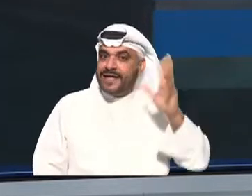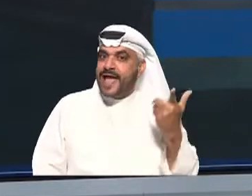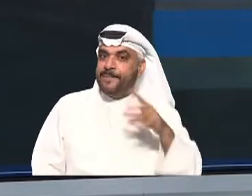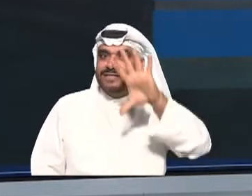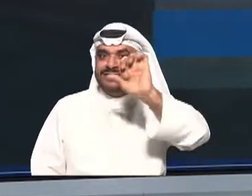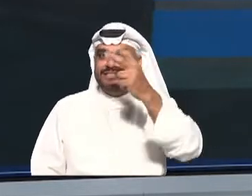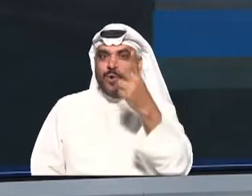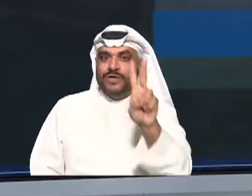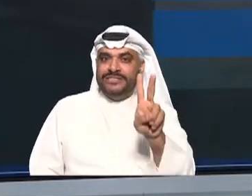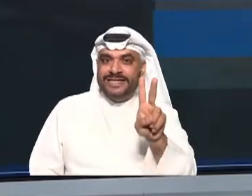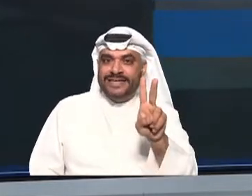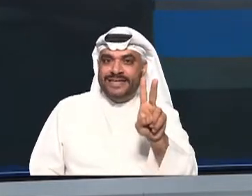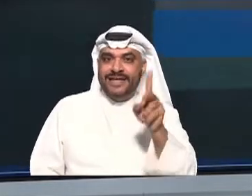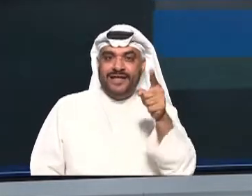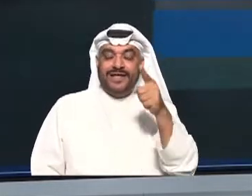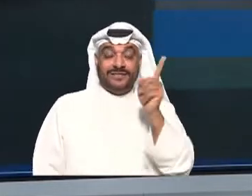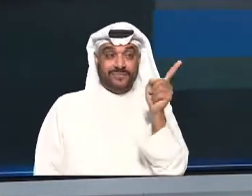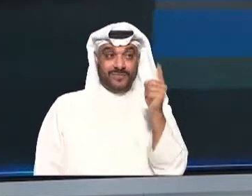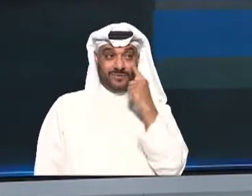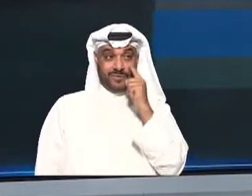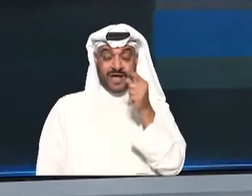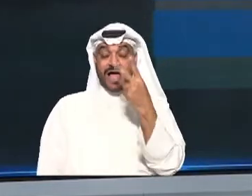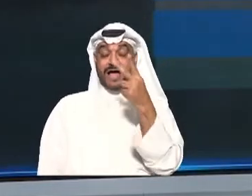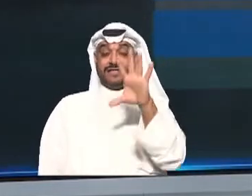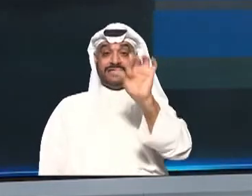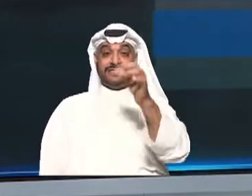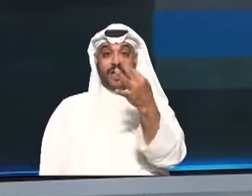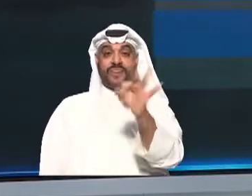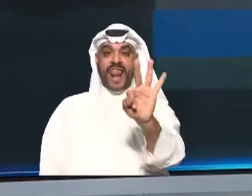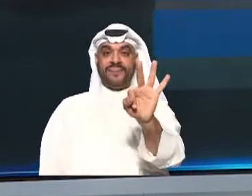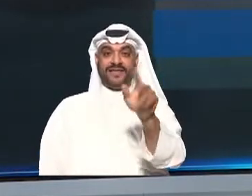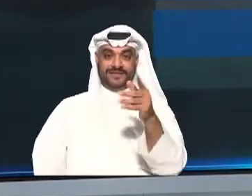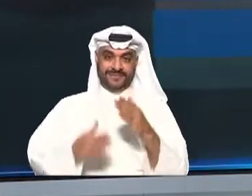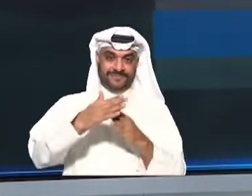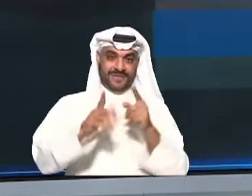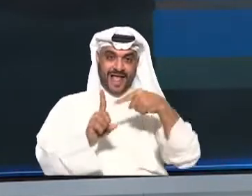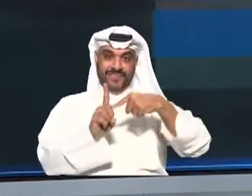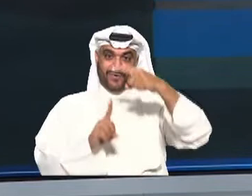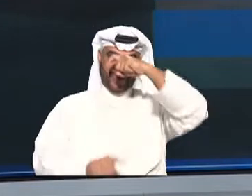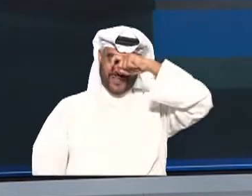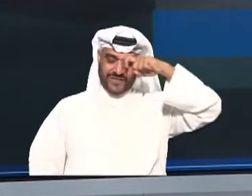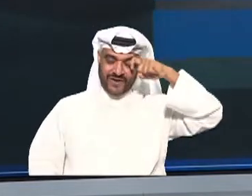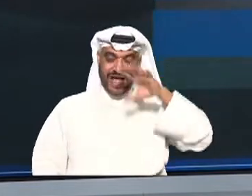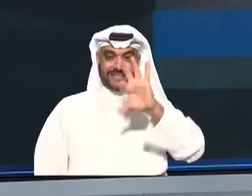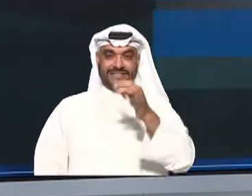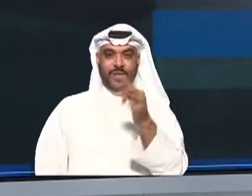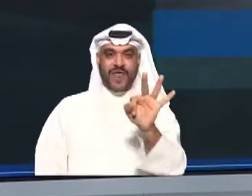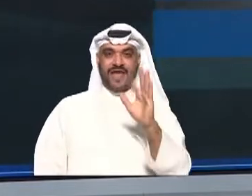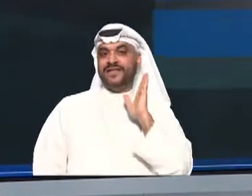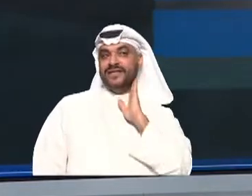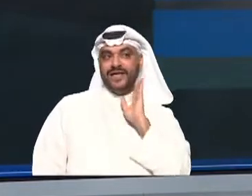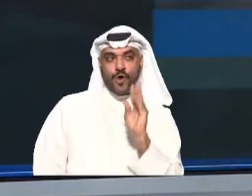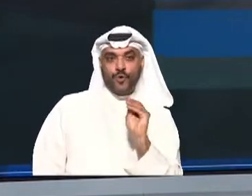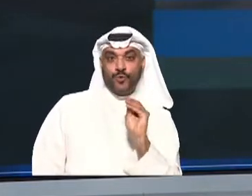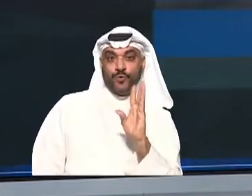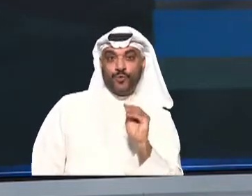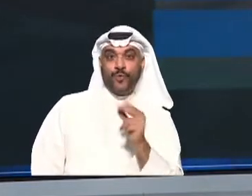متوقع ابتداء من بداية الساعات الأولى من المساء ترتفع نسبة الرطوبة خاصة على الشريط الساحلي من دولة